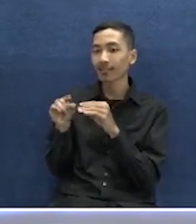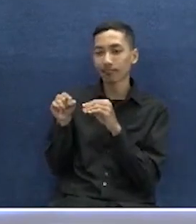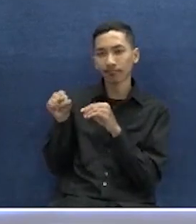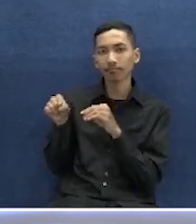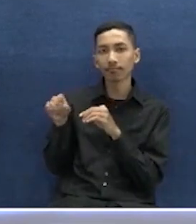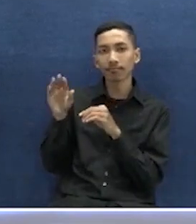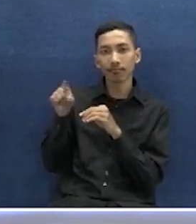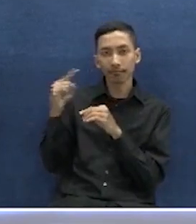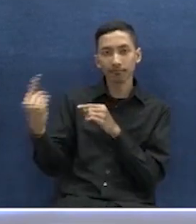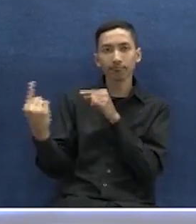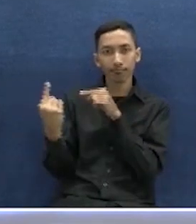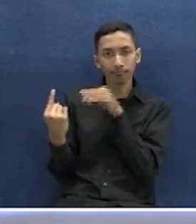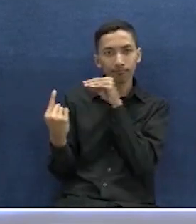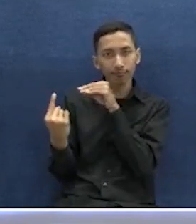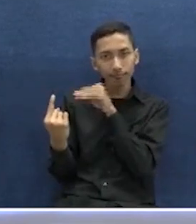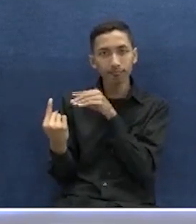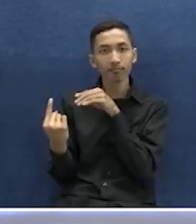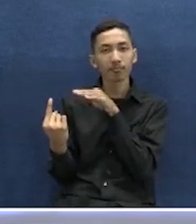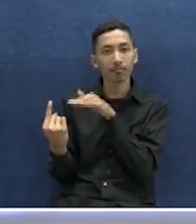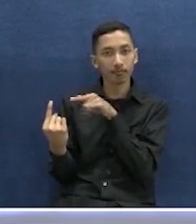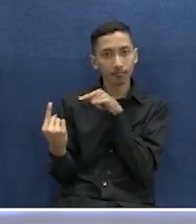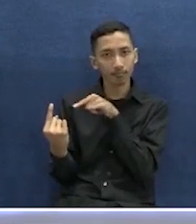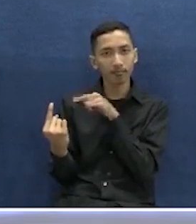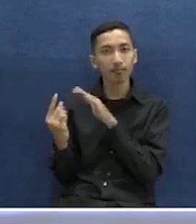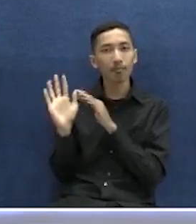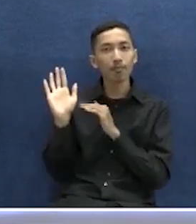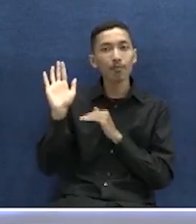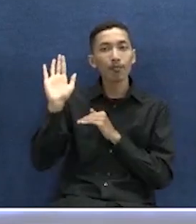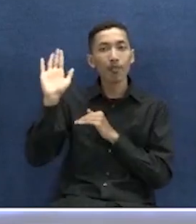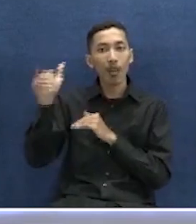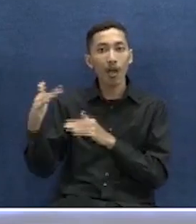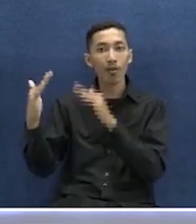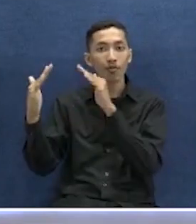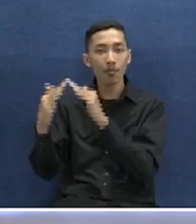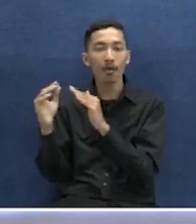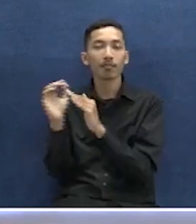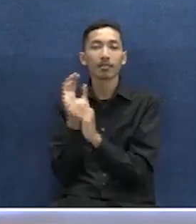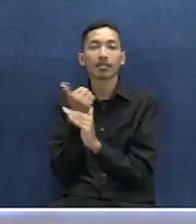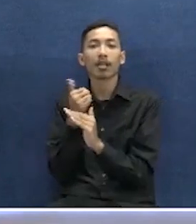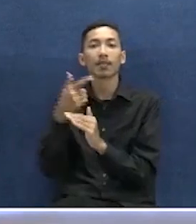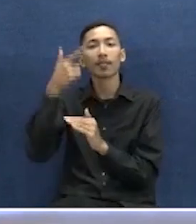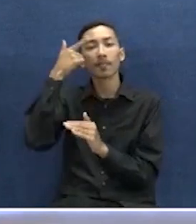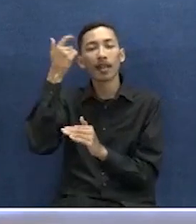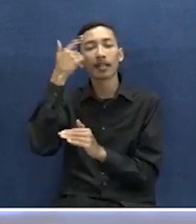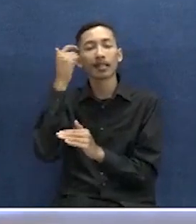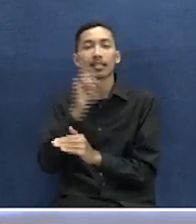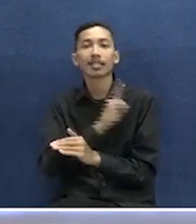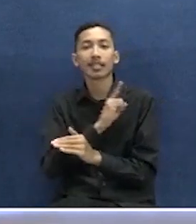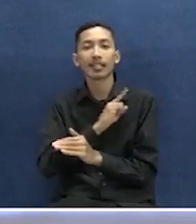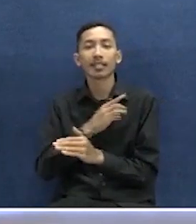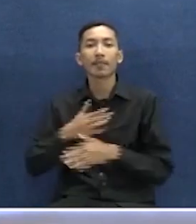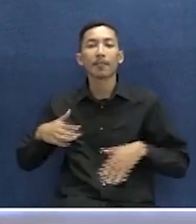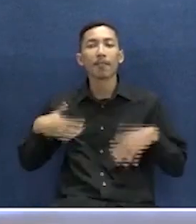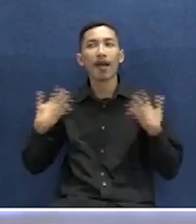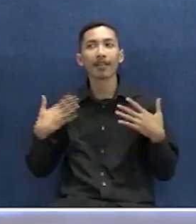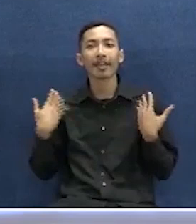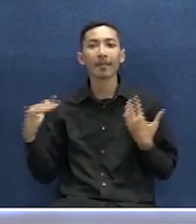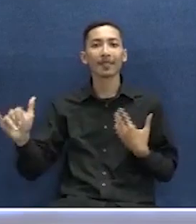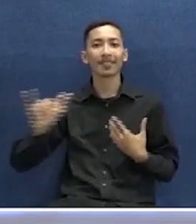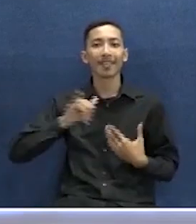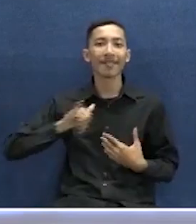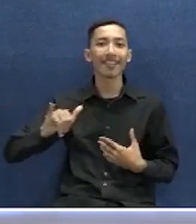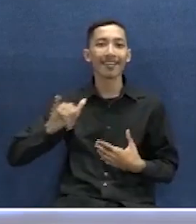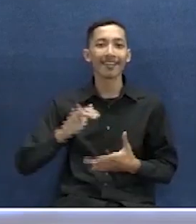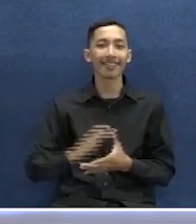puas semuanya bahagia gereh enak ya ya itu kan harapan semua orang semua orang bisa bahagia betul Jadi